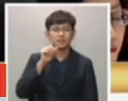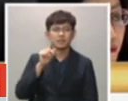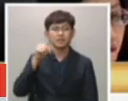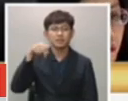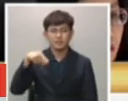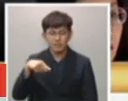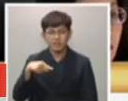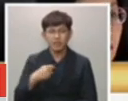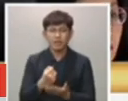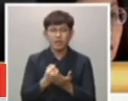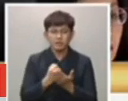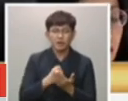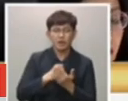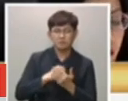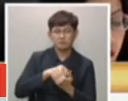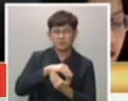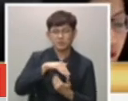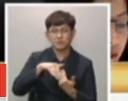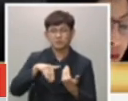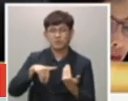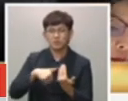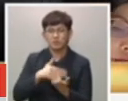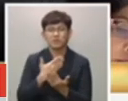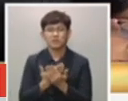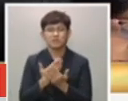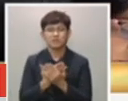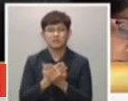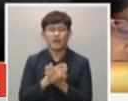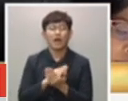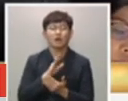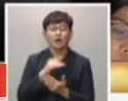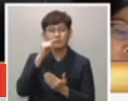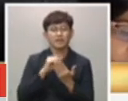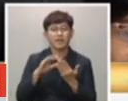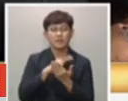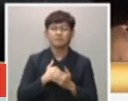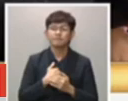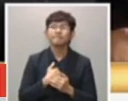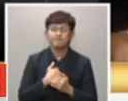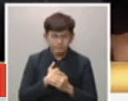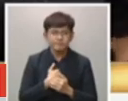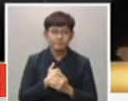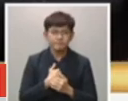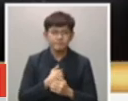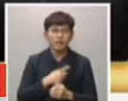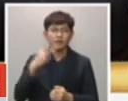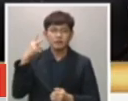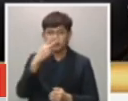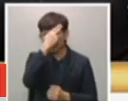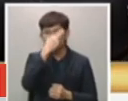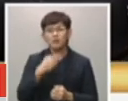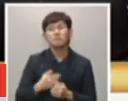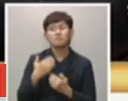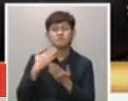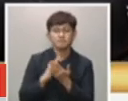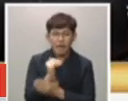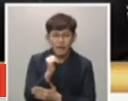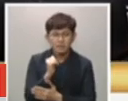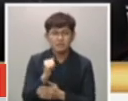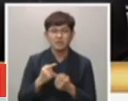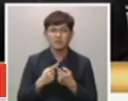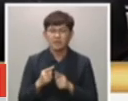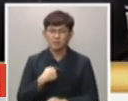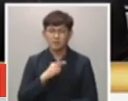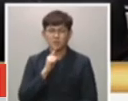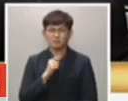าวะการของเศรษฐกิจได้พวกผมถึงกลั้นใจยอมให้ผ่านทั้งที่จริงๆแล้วเนี่ยพวกผมไม่ได้ชอบนะครับ